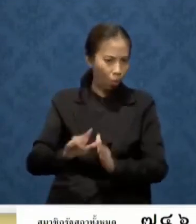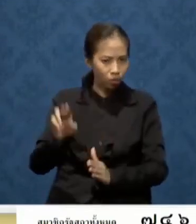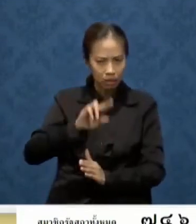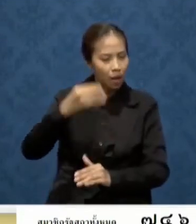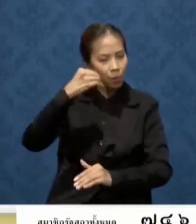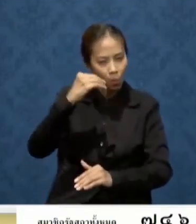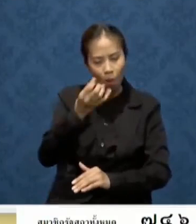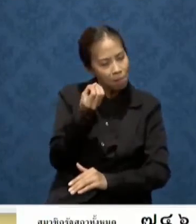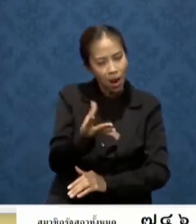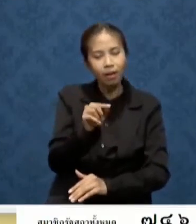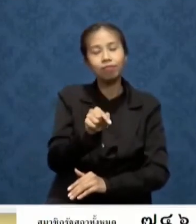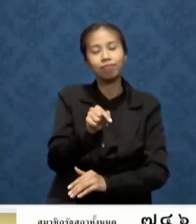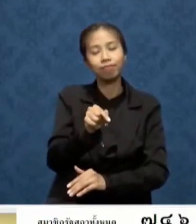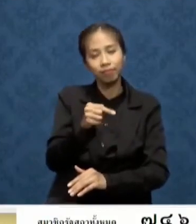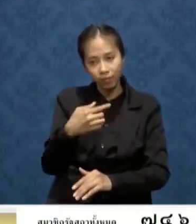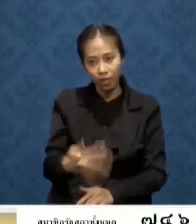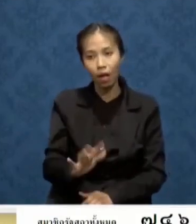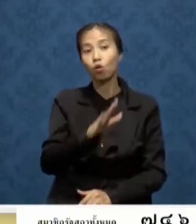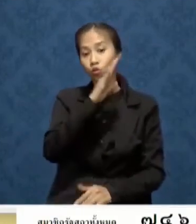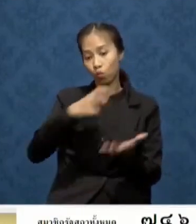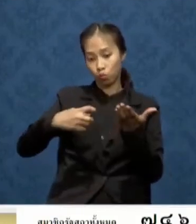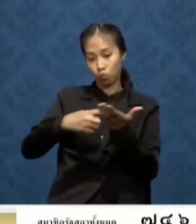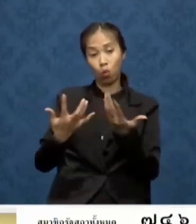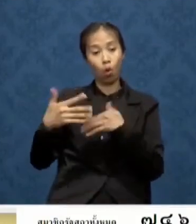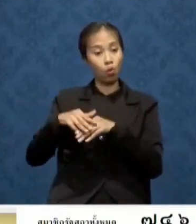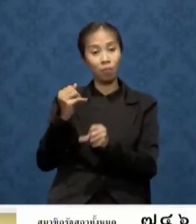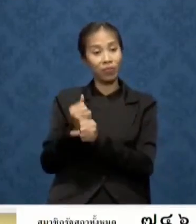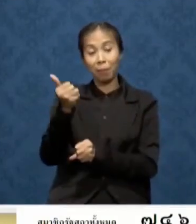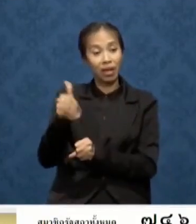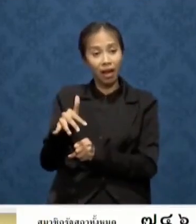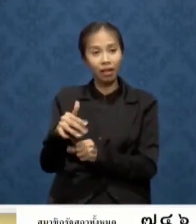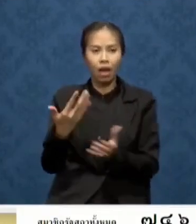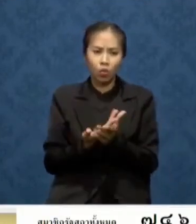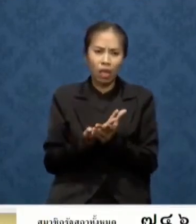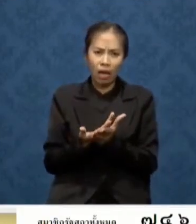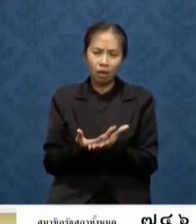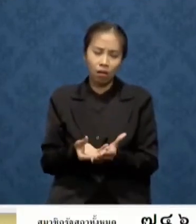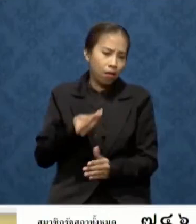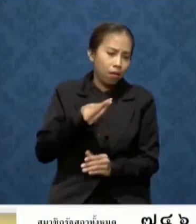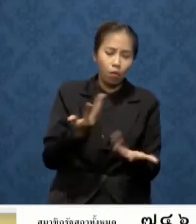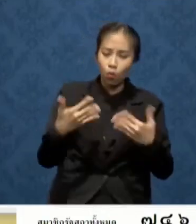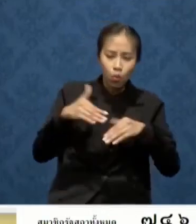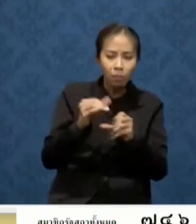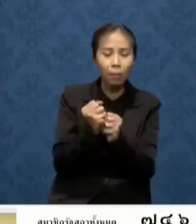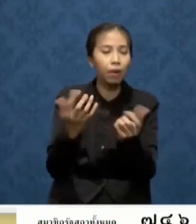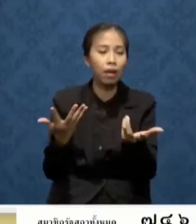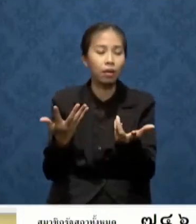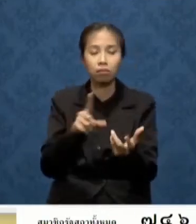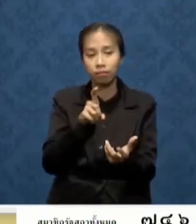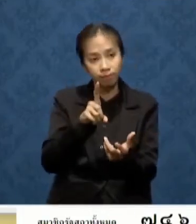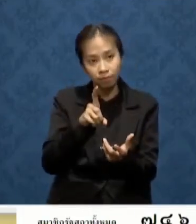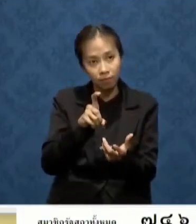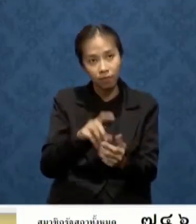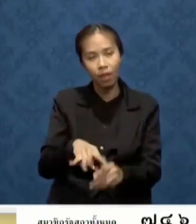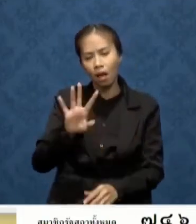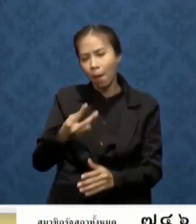หลายสายต้ไปเชื่อมแล้วกหากตัวร่วมไม่เสร็จ ท่านจะทำคาโยสารร่มได้ยไมนทำไม่ได้ไป